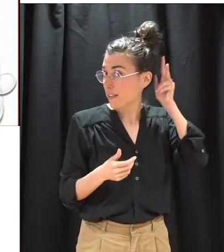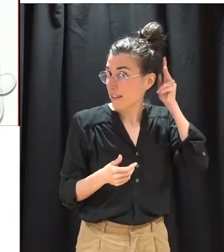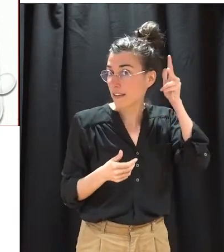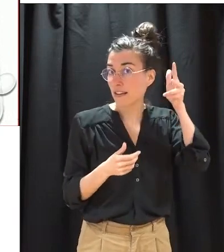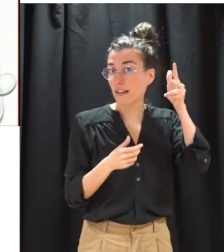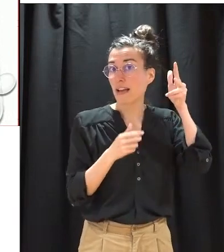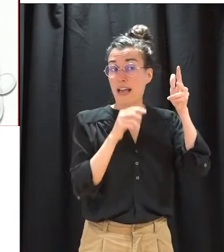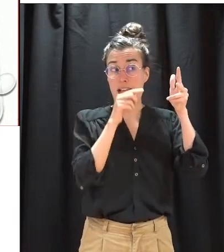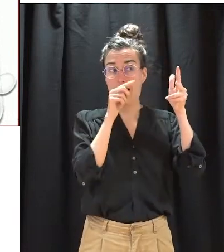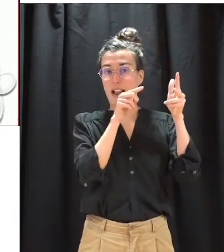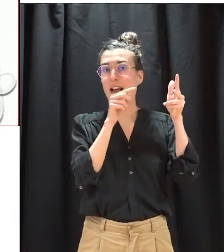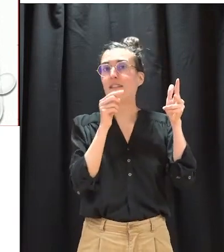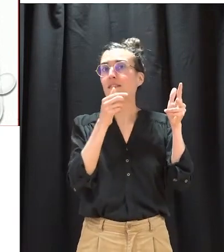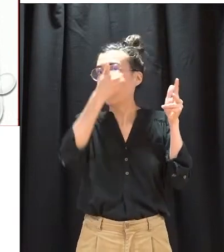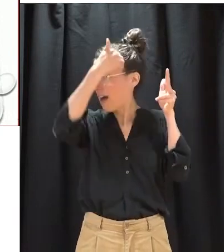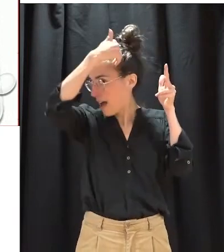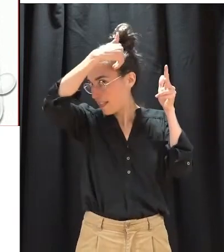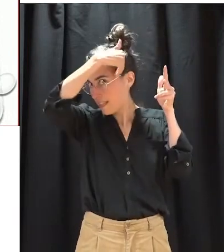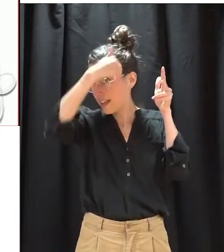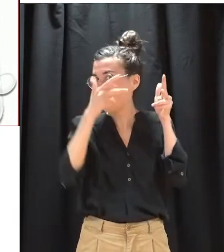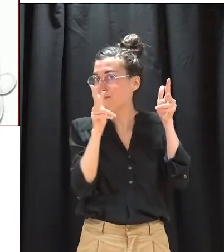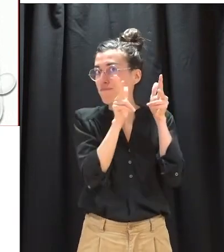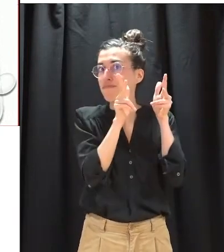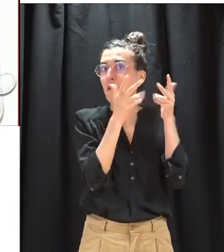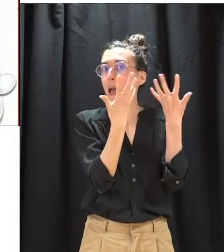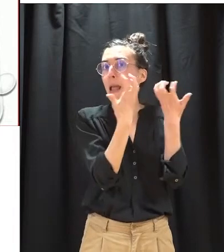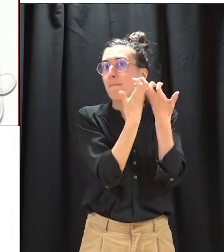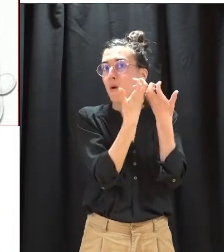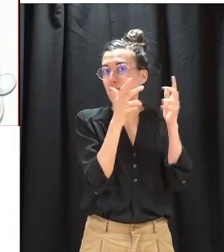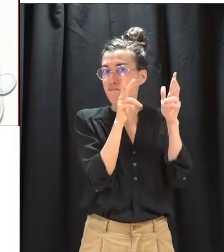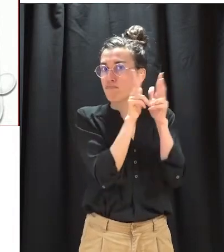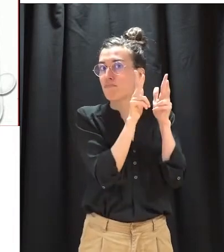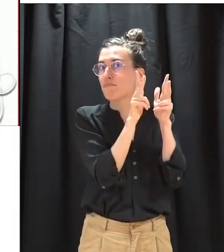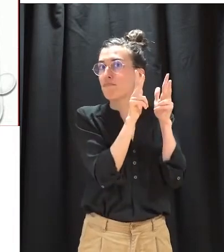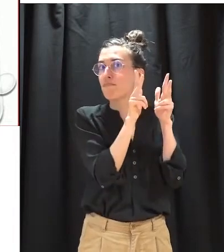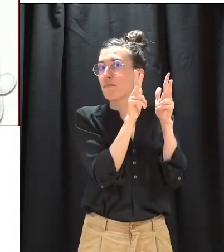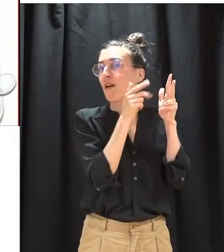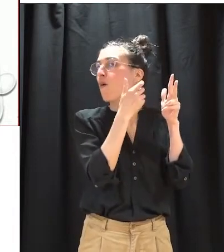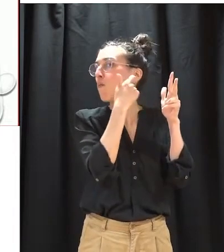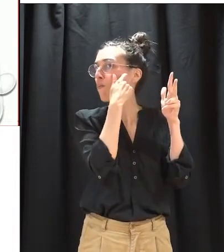lien direct avec la partie interne qu'on aura insérée sous la peau.